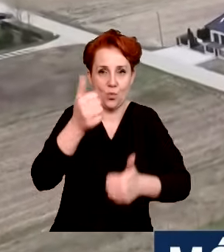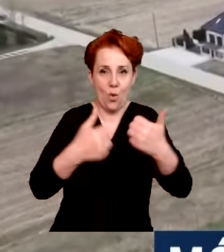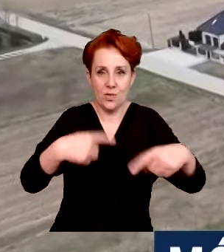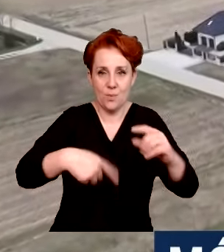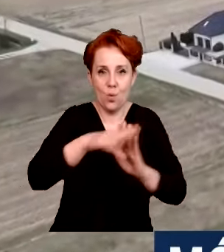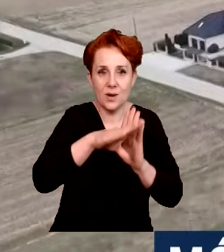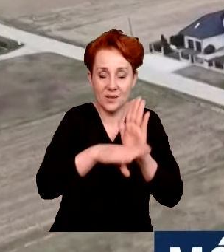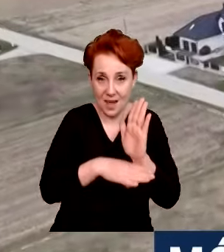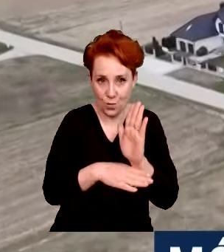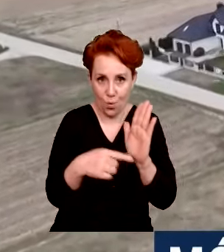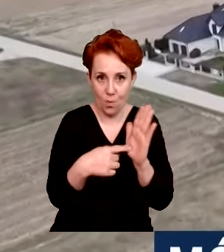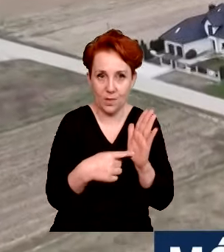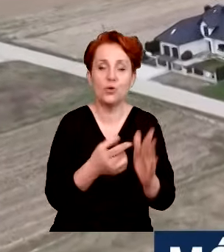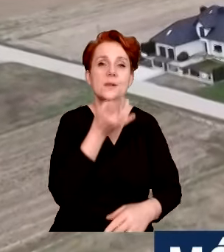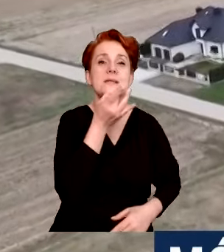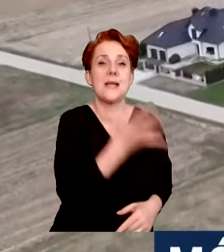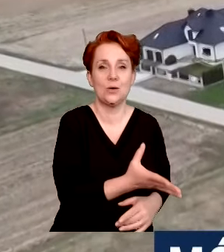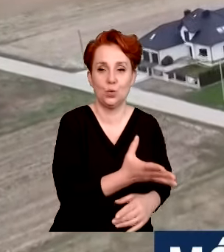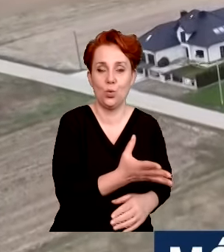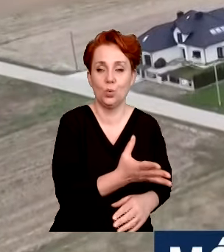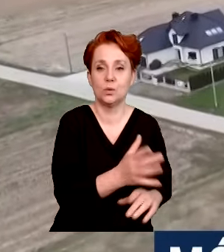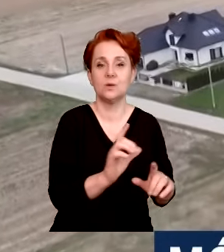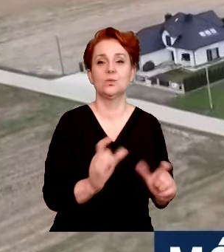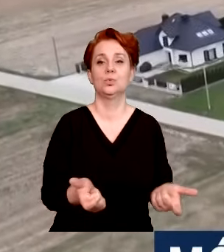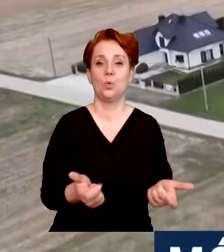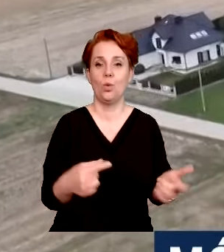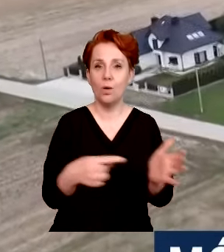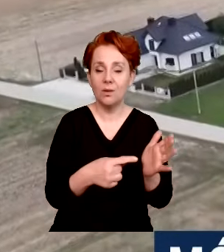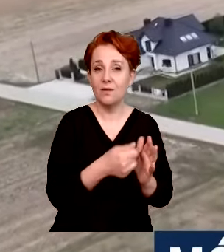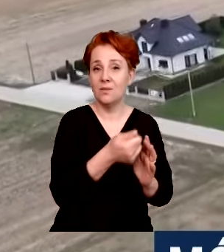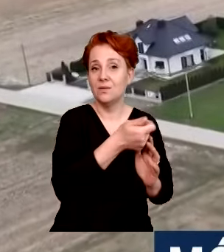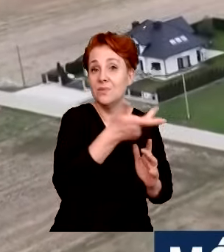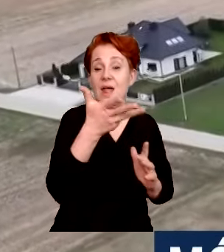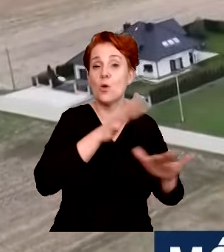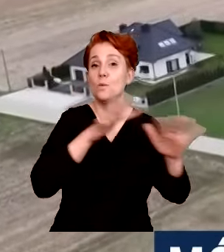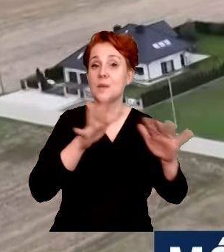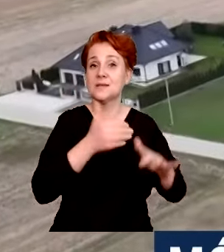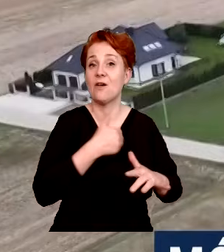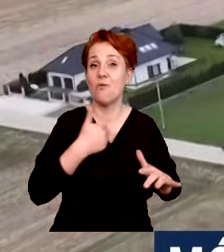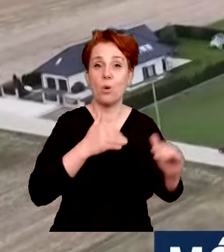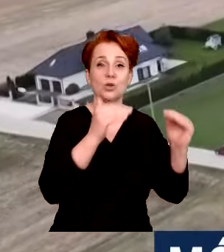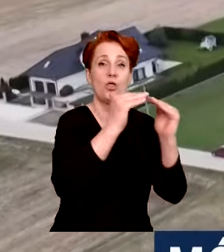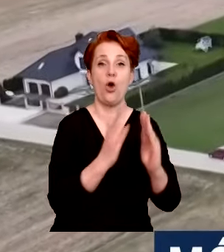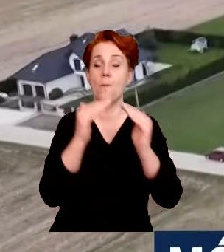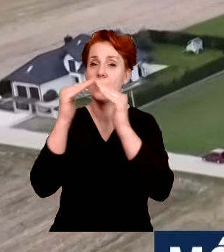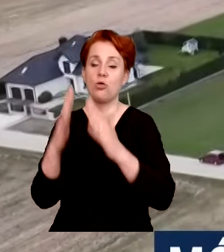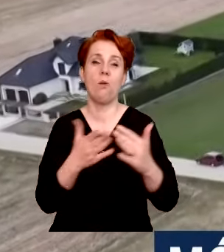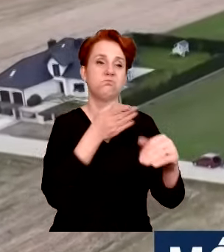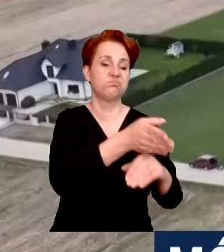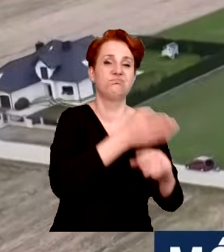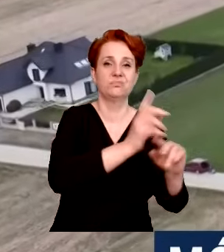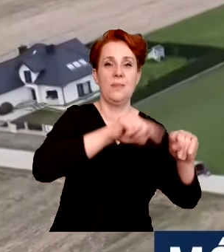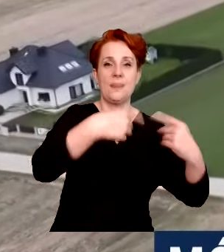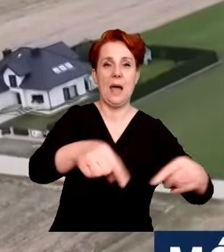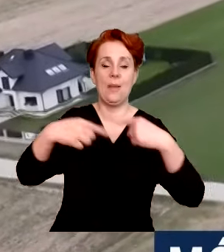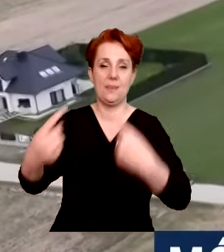z tym i to jest zarzut, który spowodował, że w tylu miejscach w Polsce urządzono napady na domy polityków, jakich w